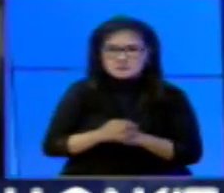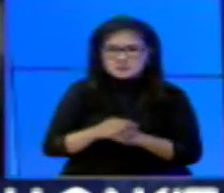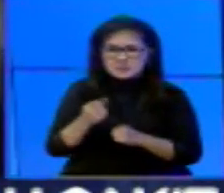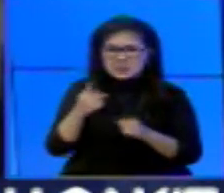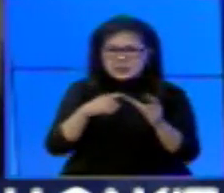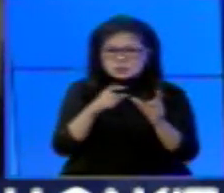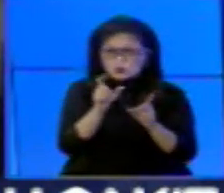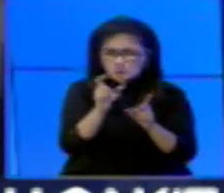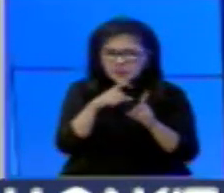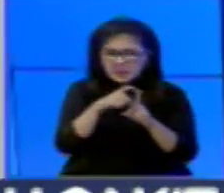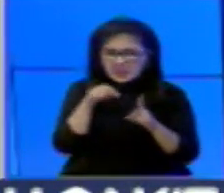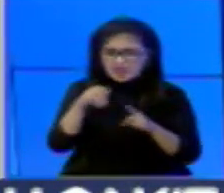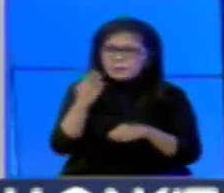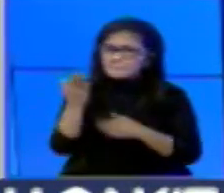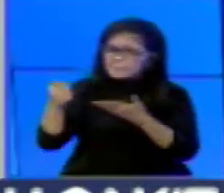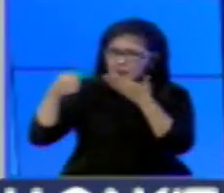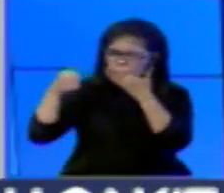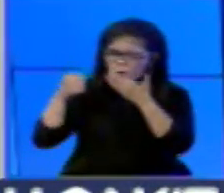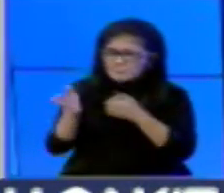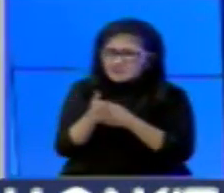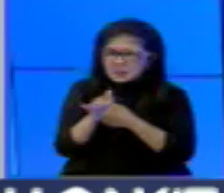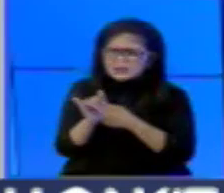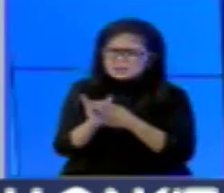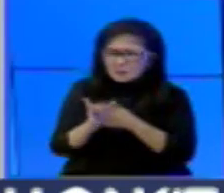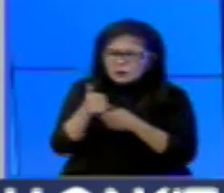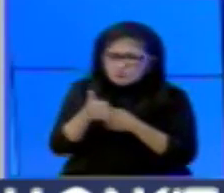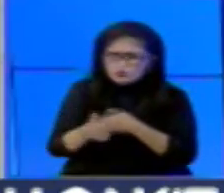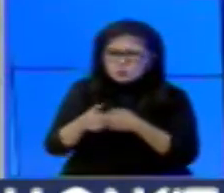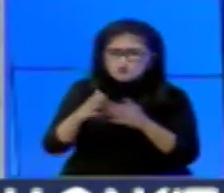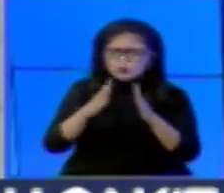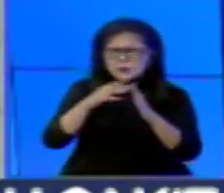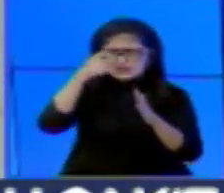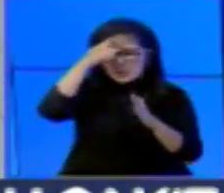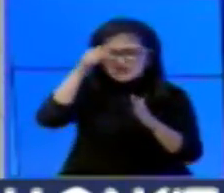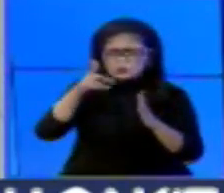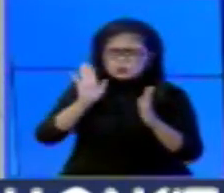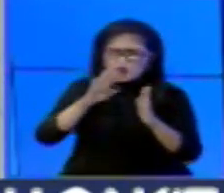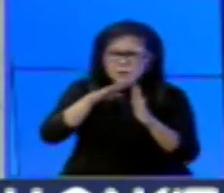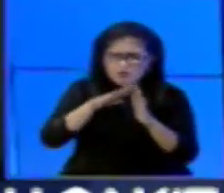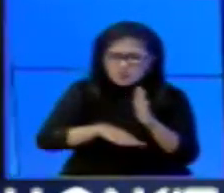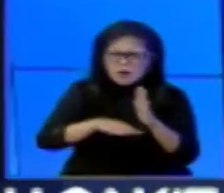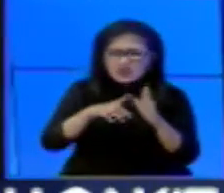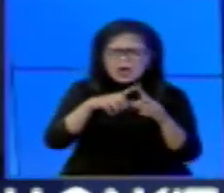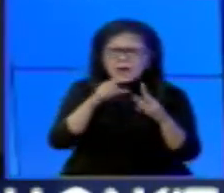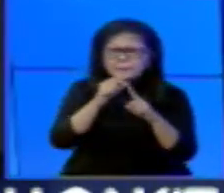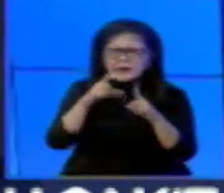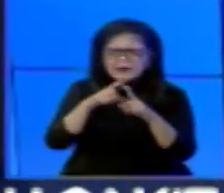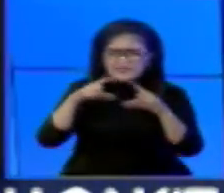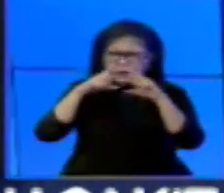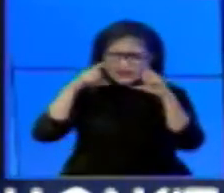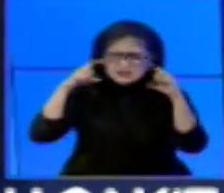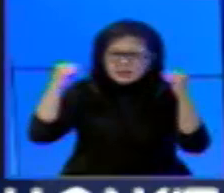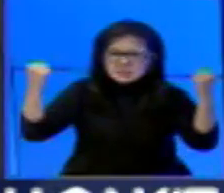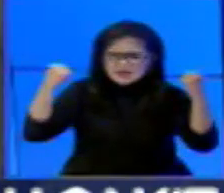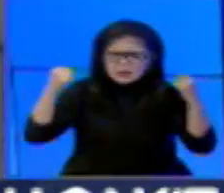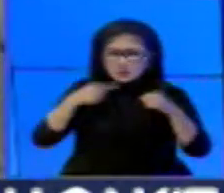Manokwari, Papua Barat. Rumah sakit ini mengalami kekurangan baju hazmat dan masker bedah yang tidak hanya digunakan untuk merawat pasien